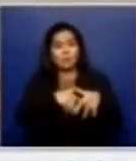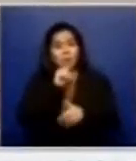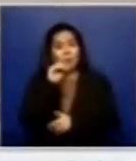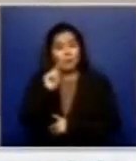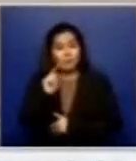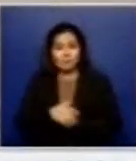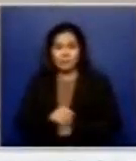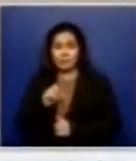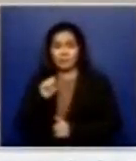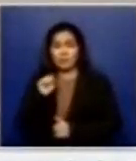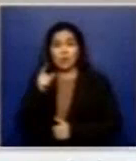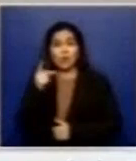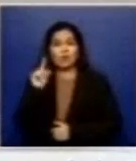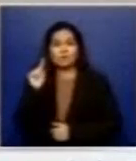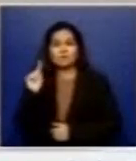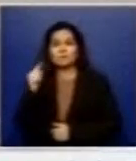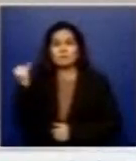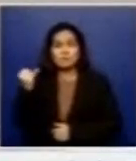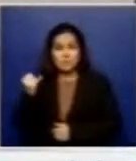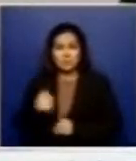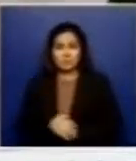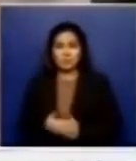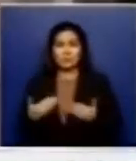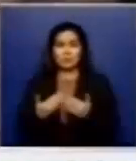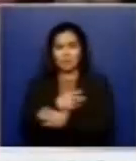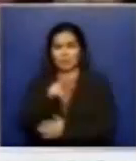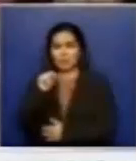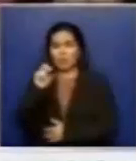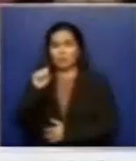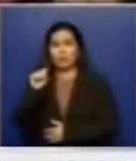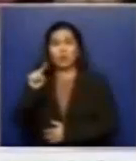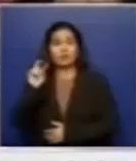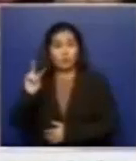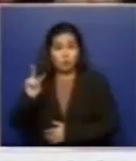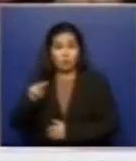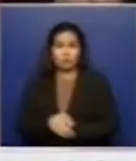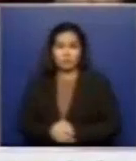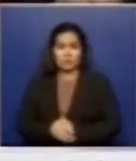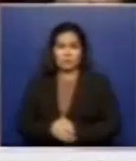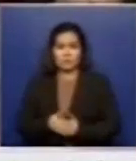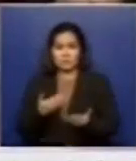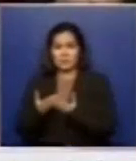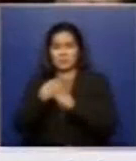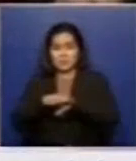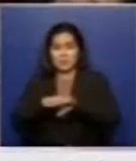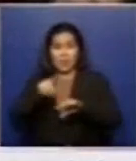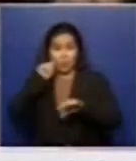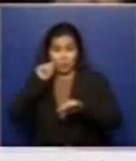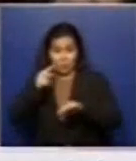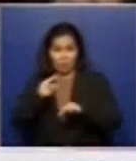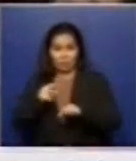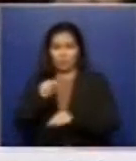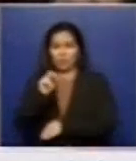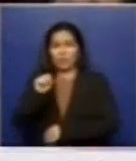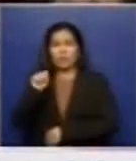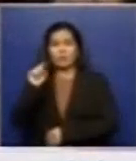าสค.1มันไม่ดีให้เอามาเปลี่ยนเป็นนส.2ก็มาซื้อนาอีกรอบนึงเมื่อได้นส.2รัฐบา